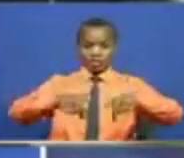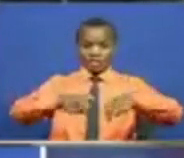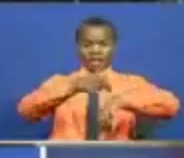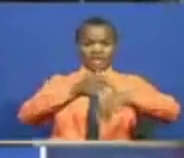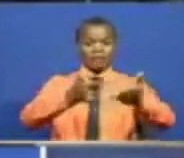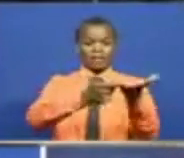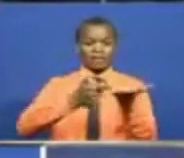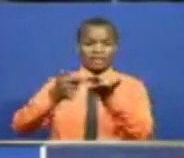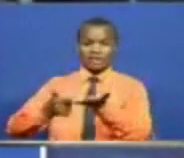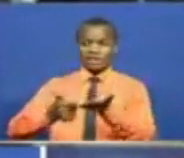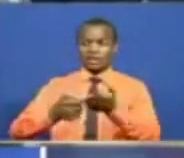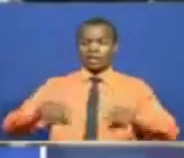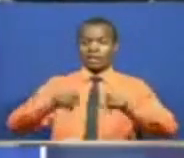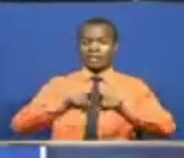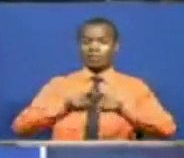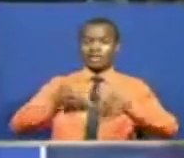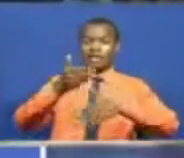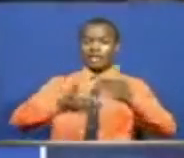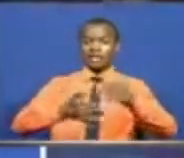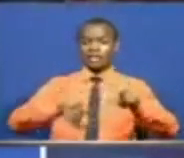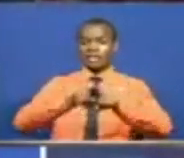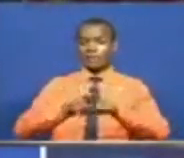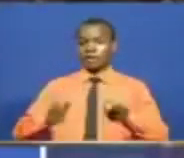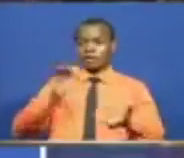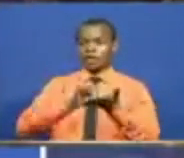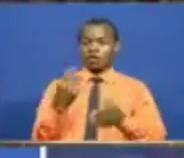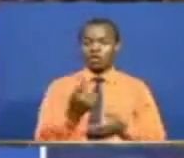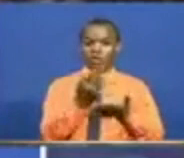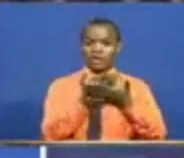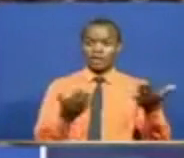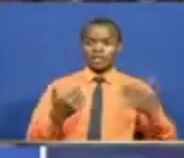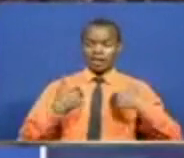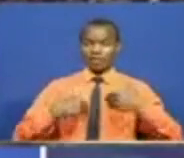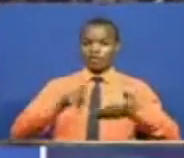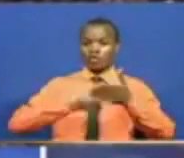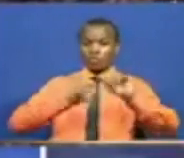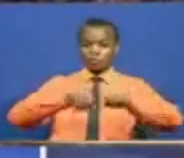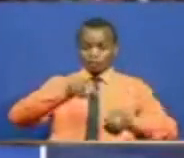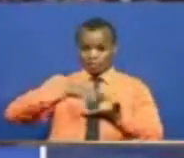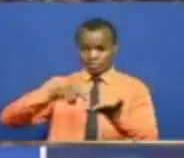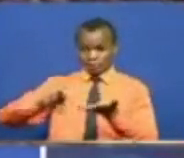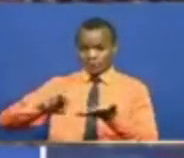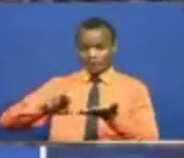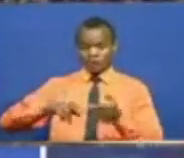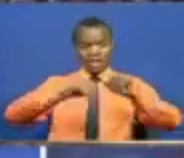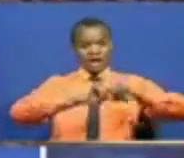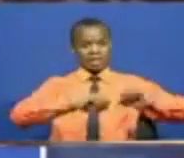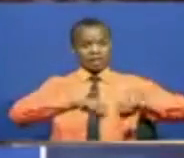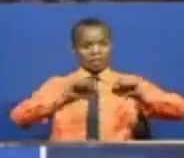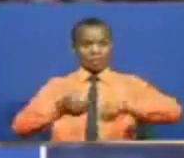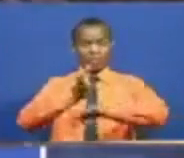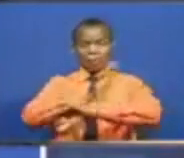kuhusu shinikizo zao yakikamilika, ambapo swala pekee lililosalia ni kutiwa saini kwa mkataba wa kurejea kazini